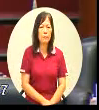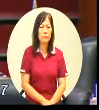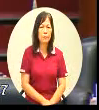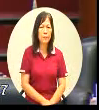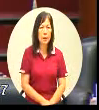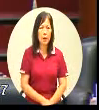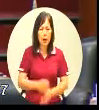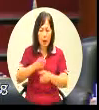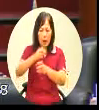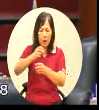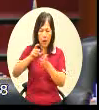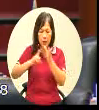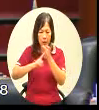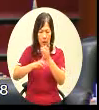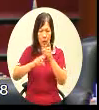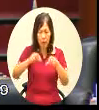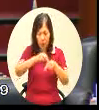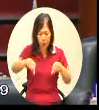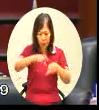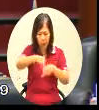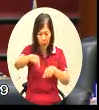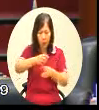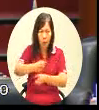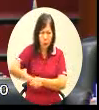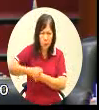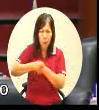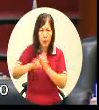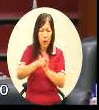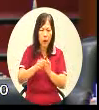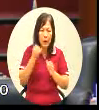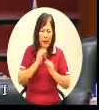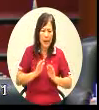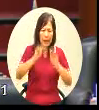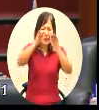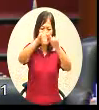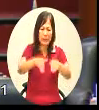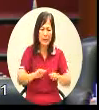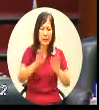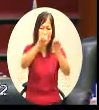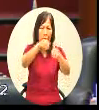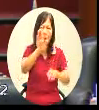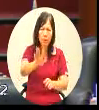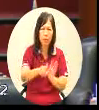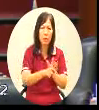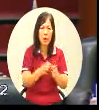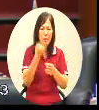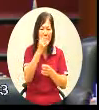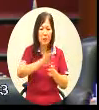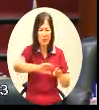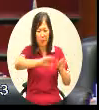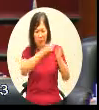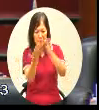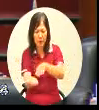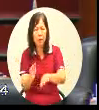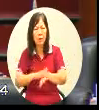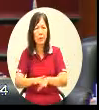白鸭大家知道吗？那个大浪一来，我相信哦，有可能就翻覆